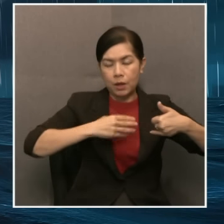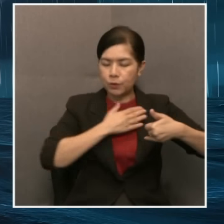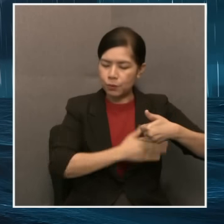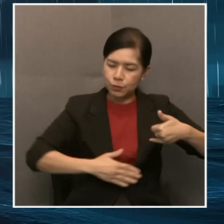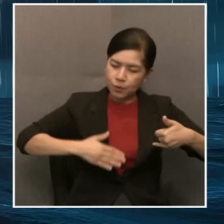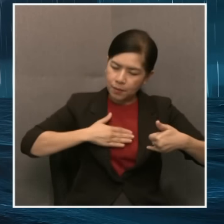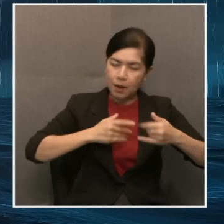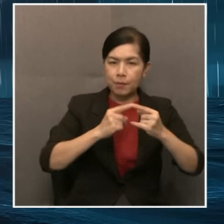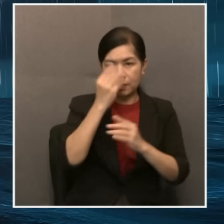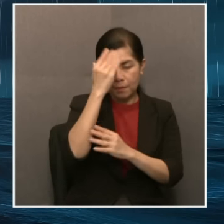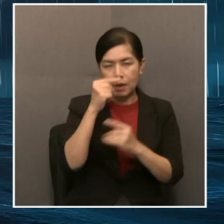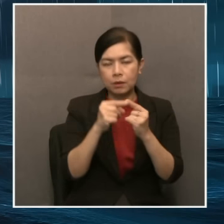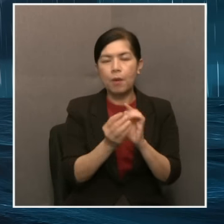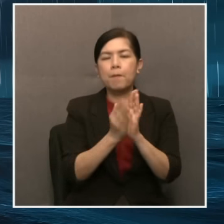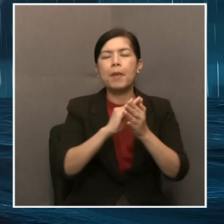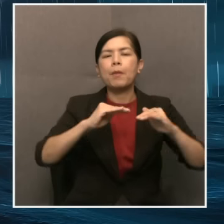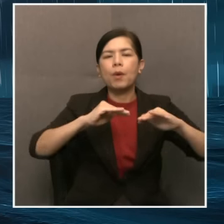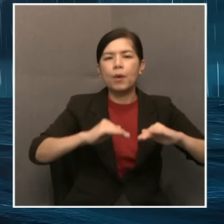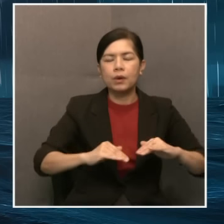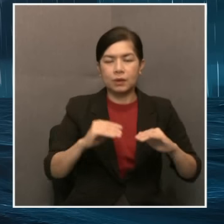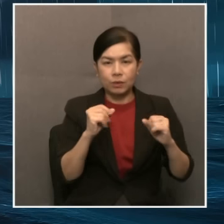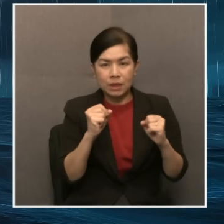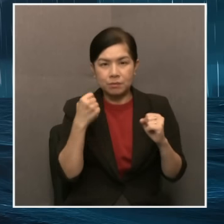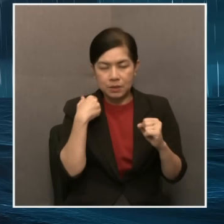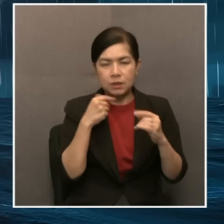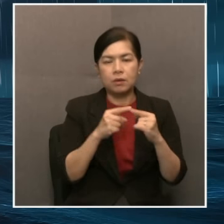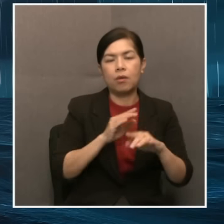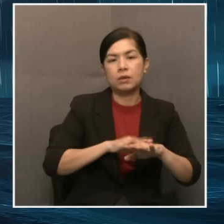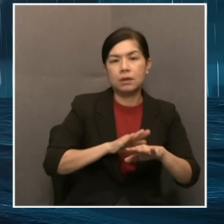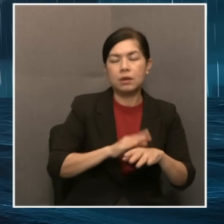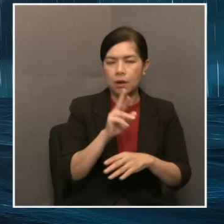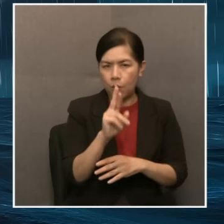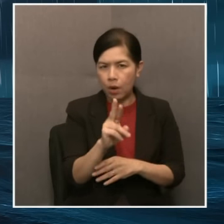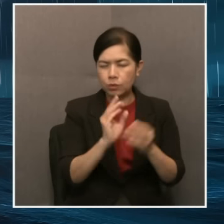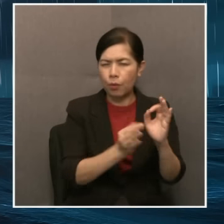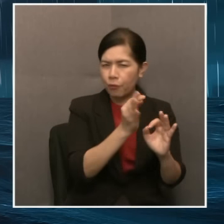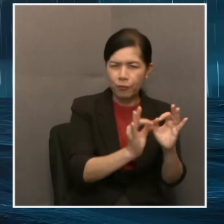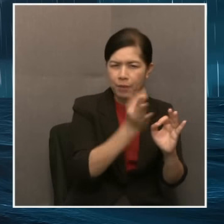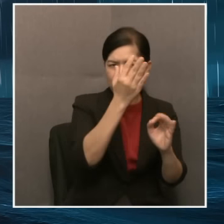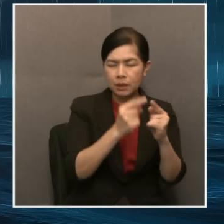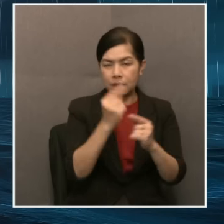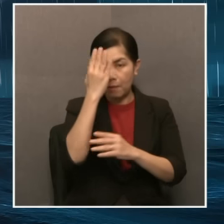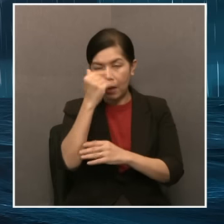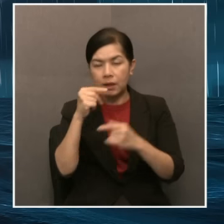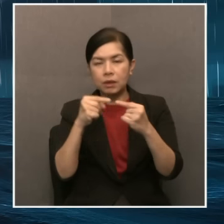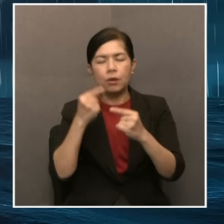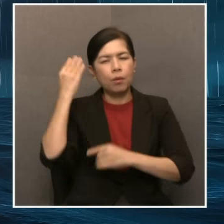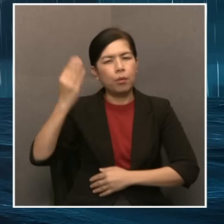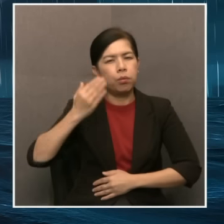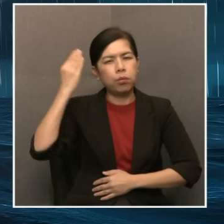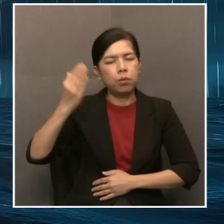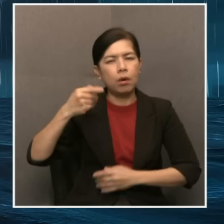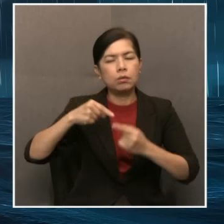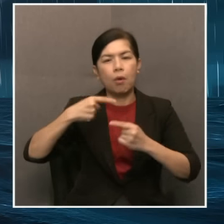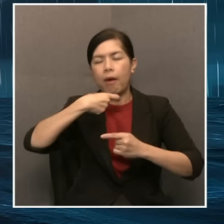สภาพอากาศที่เย็นลงรวมถึงให้ระวังอันตรายจากอัคคีภัยด้วยนะคะอาจจะเกิดขึ้นเนื่องจากสภาพอากาศแห้งและลมแรงค่ะค